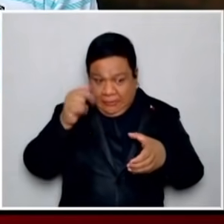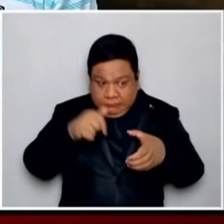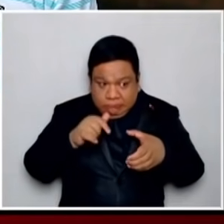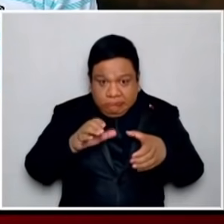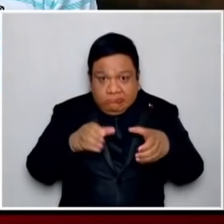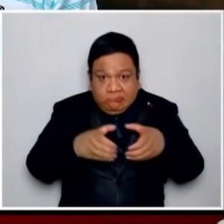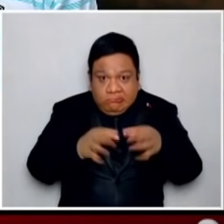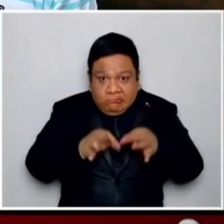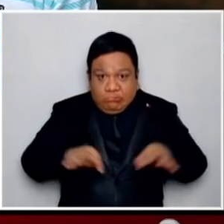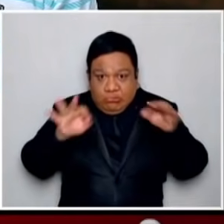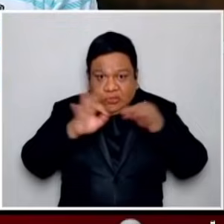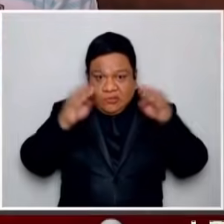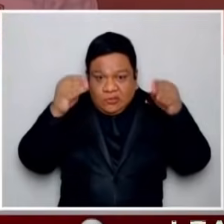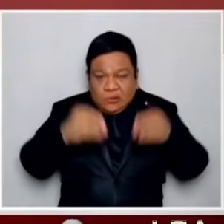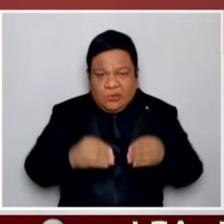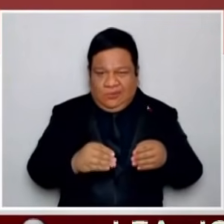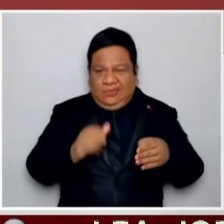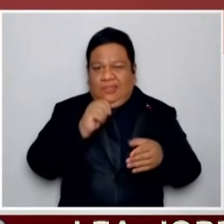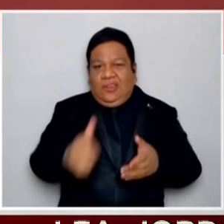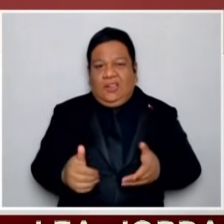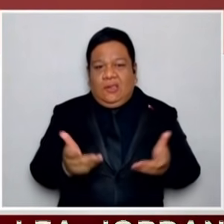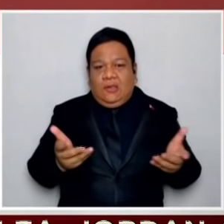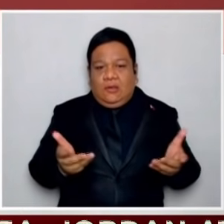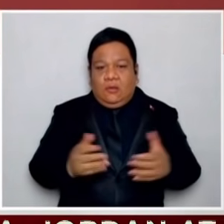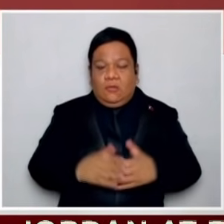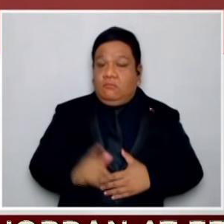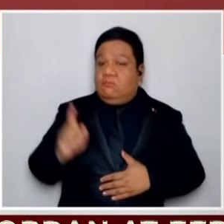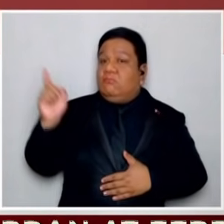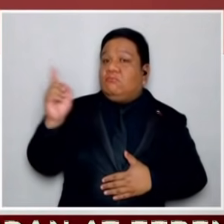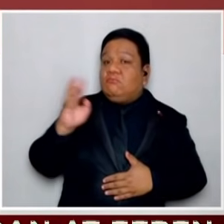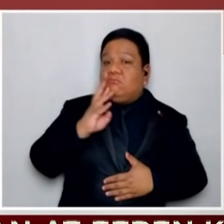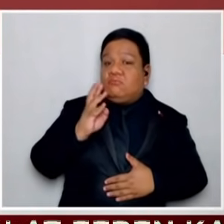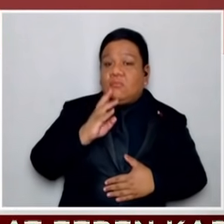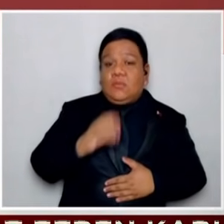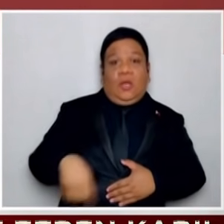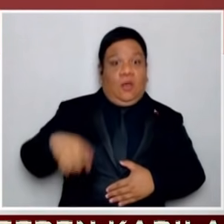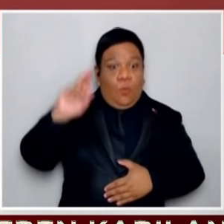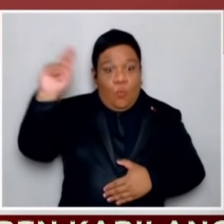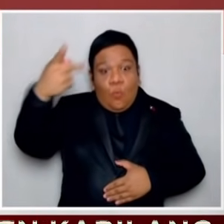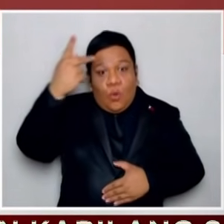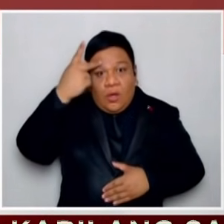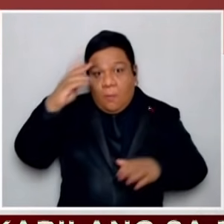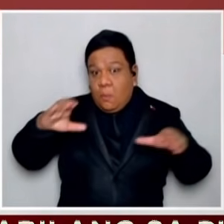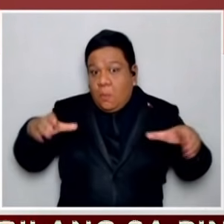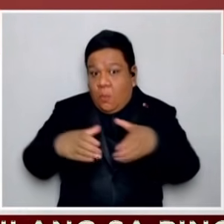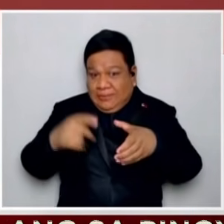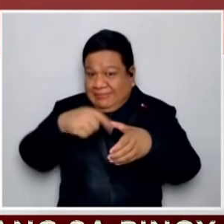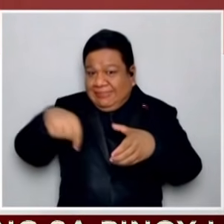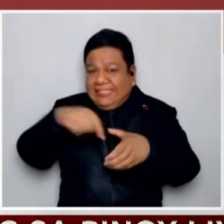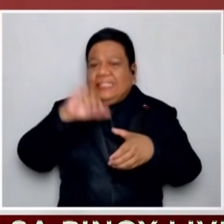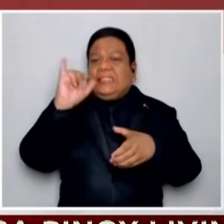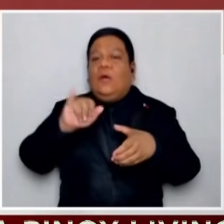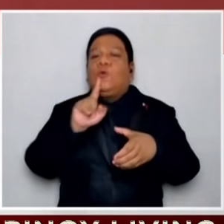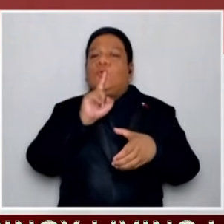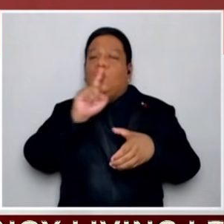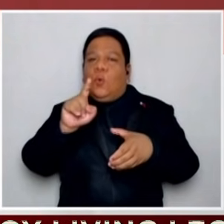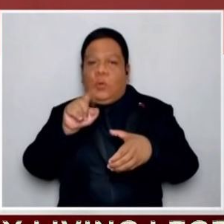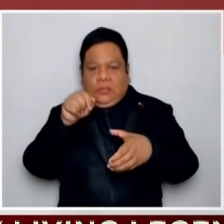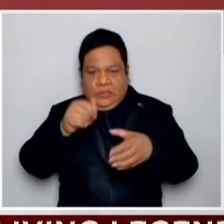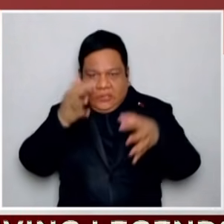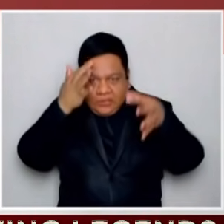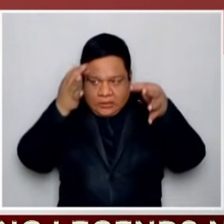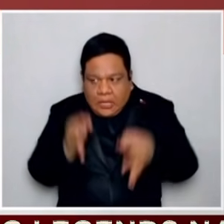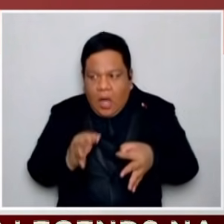sa negotiations na yan. Ang political party po, in essence po, yan yung pumipili ng kanilang mga